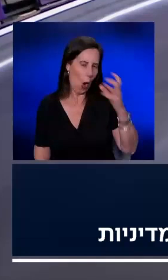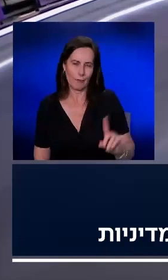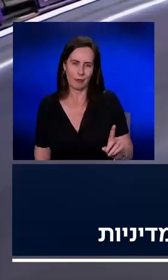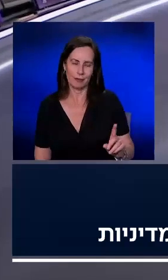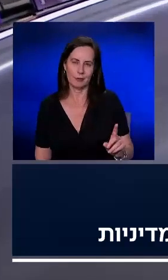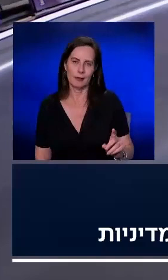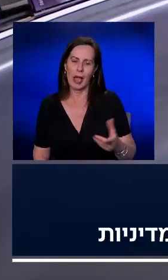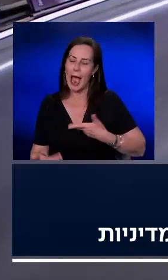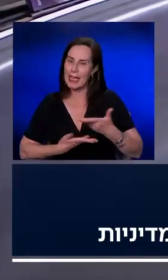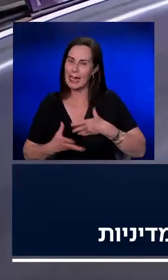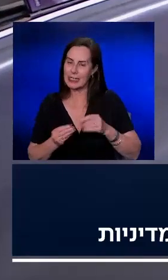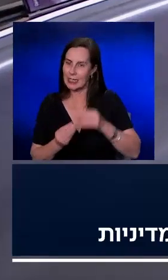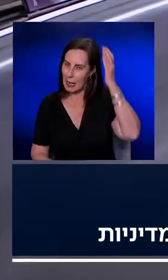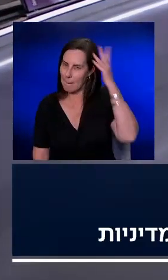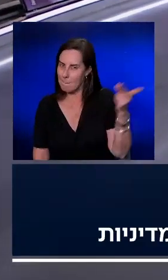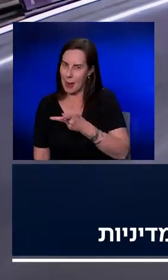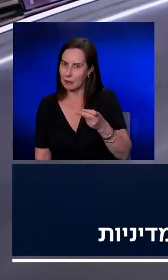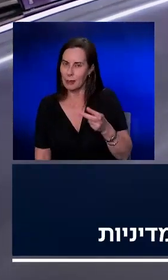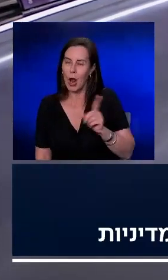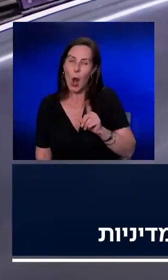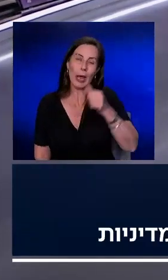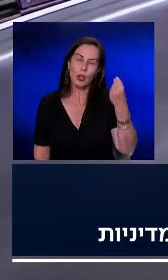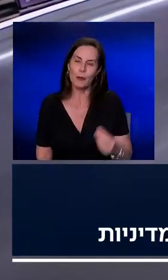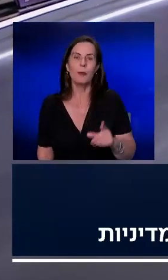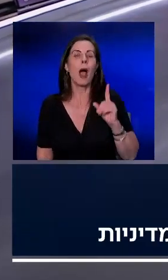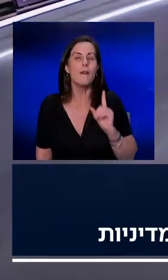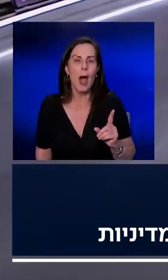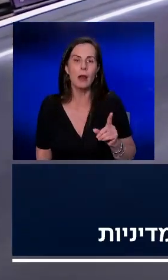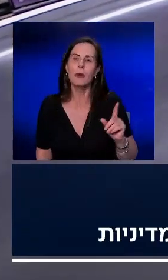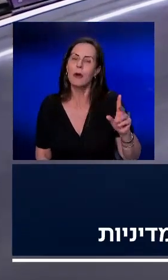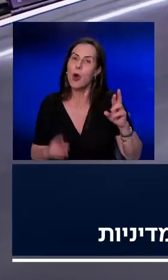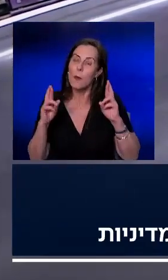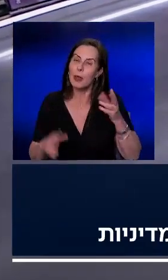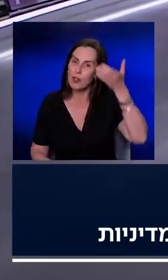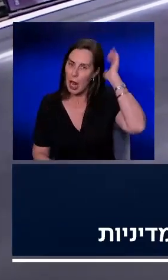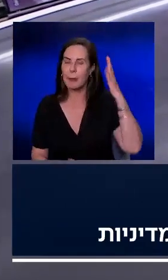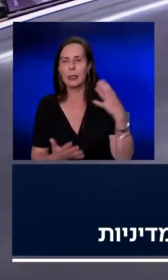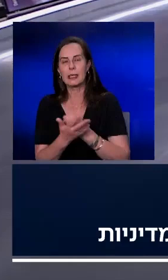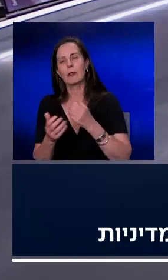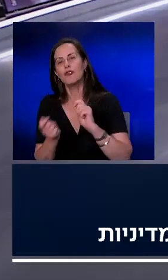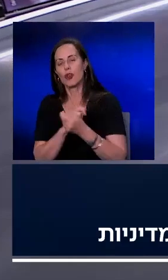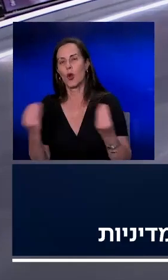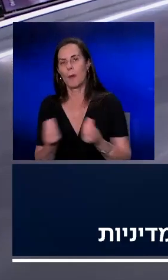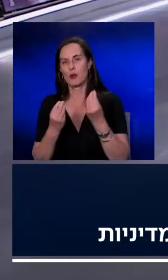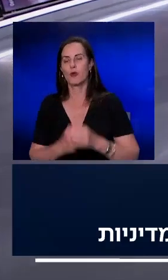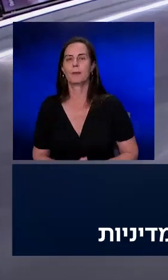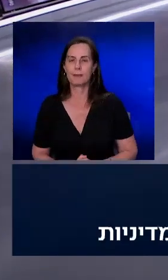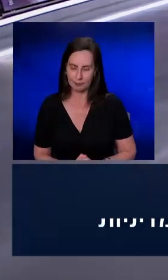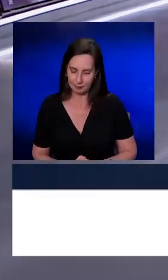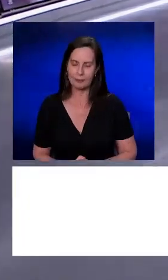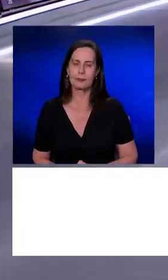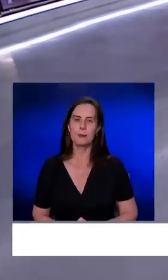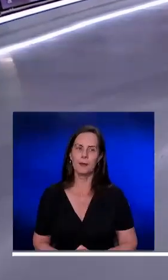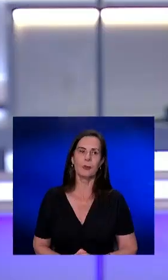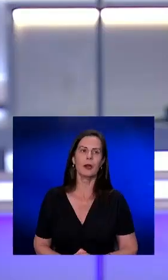כללי היחסים שלו עם נפתלי בנט לא בסיאם, אבל הוא כן מקווה שלפיד יצליח לשנות משהו בשטח. תודה רבה,